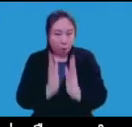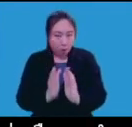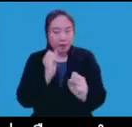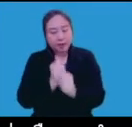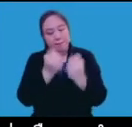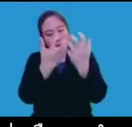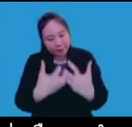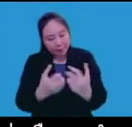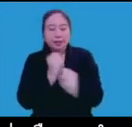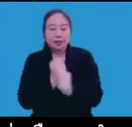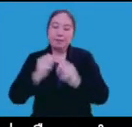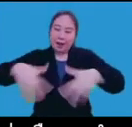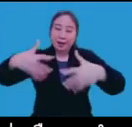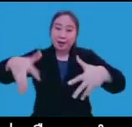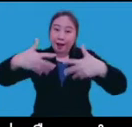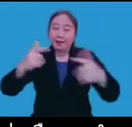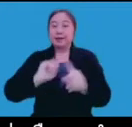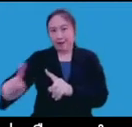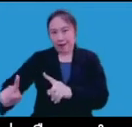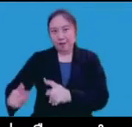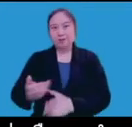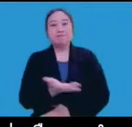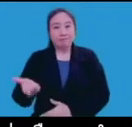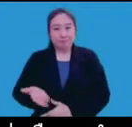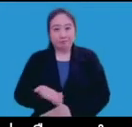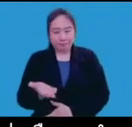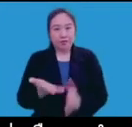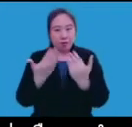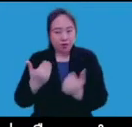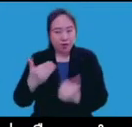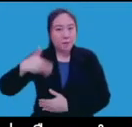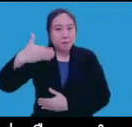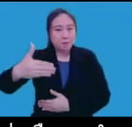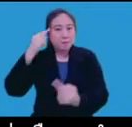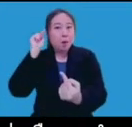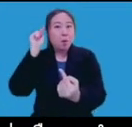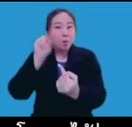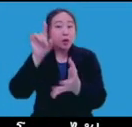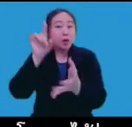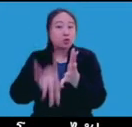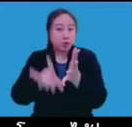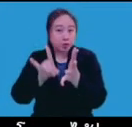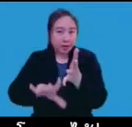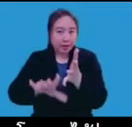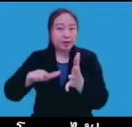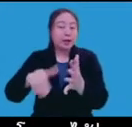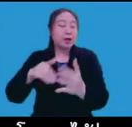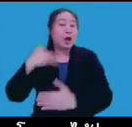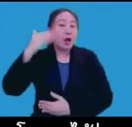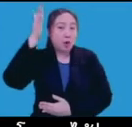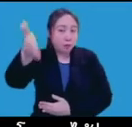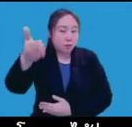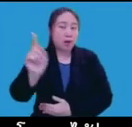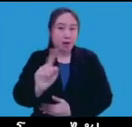าคการผลิตแล้วก็สร้างรายได้สิ่งเหล่านี้ล่ะค่ะเป้าสุดท้ายที่จะนำไปสู่ทิศทางที่ไปในอนา